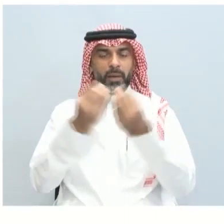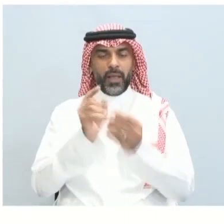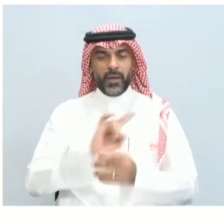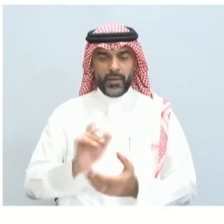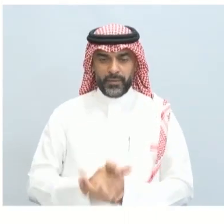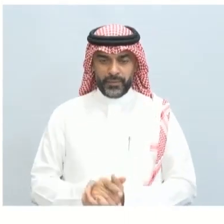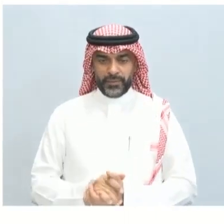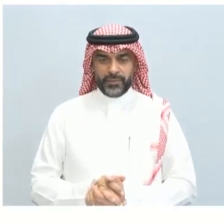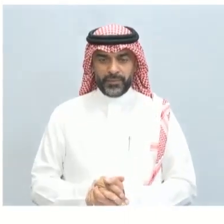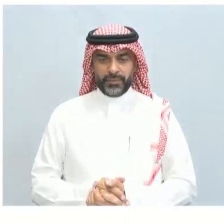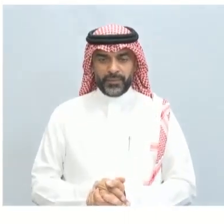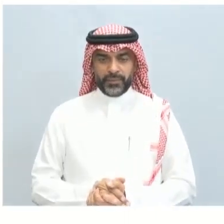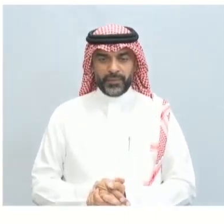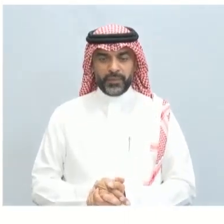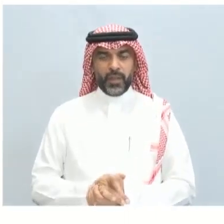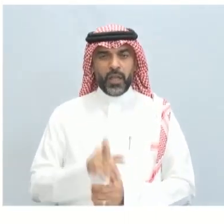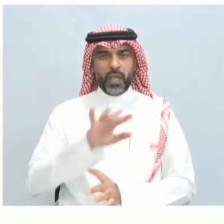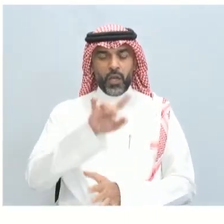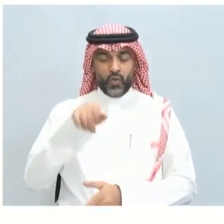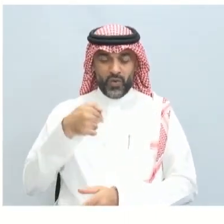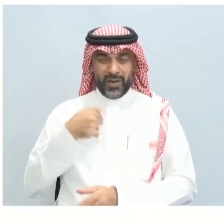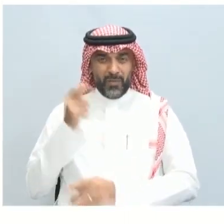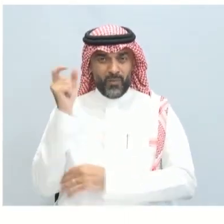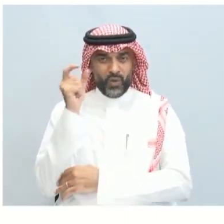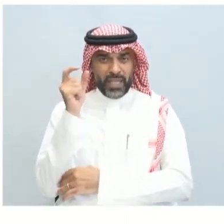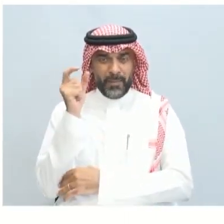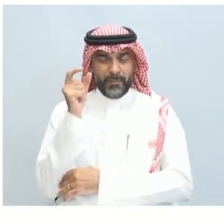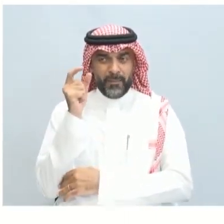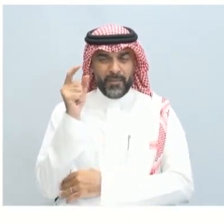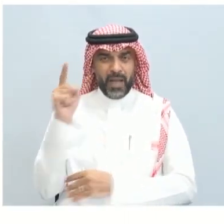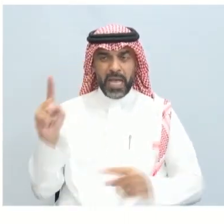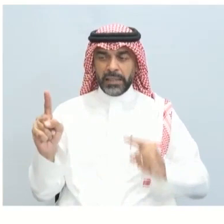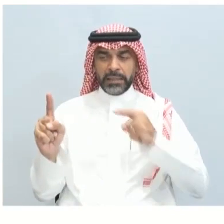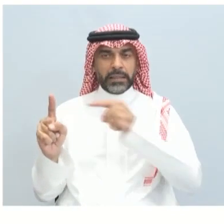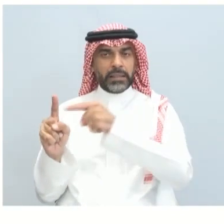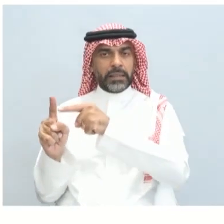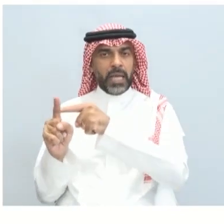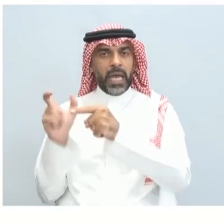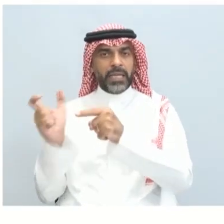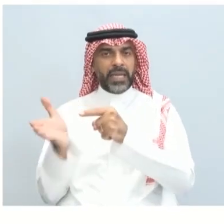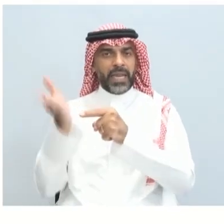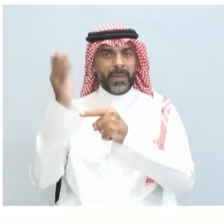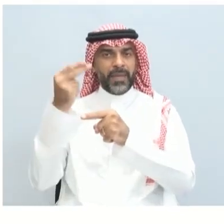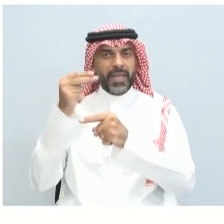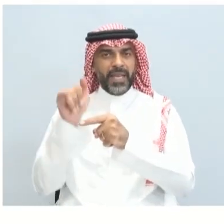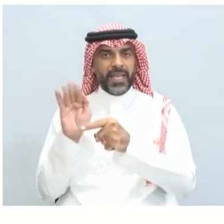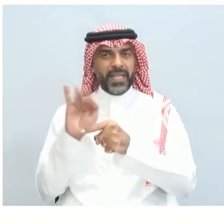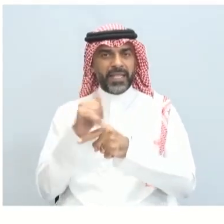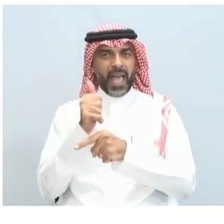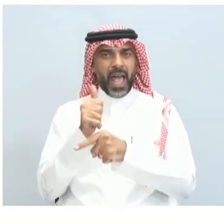تناولنا بعدها عقيدتنا كمسلمين في عيسى بن مريم عليه السلام